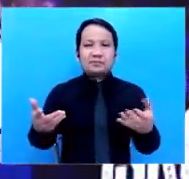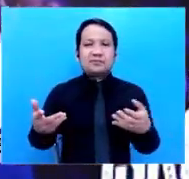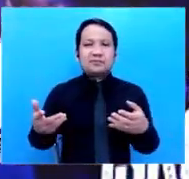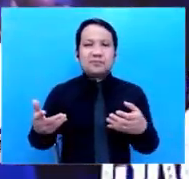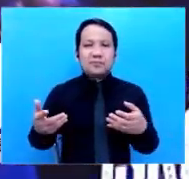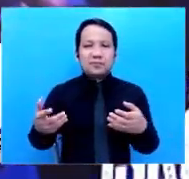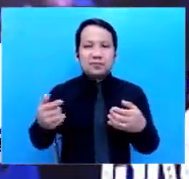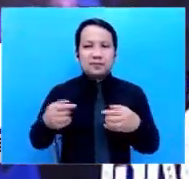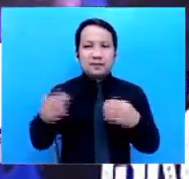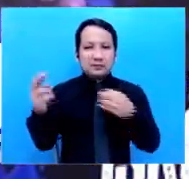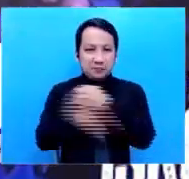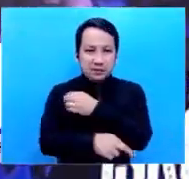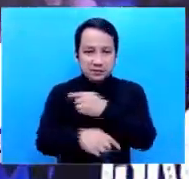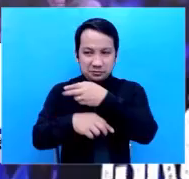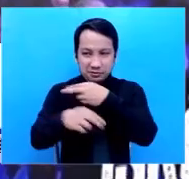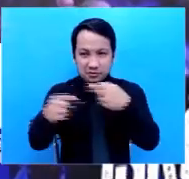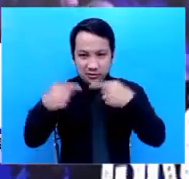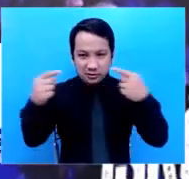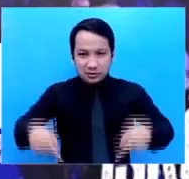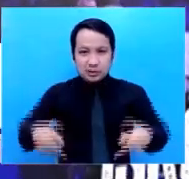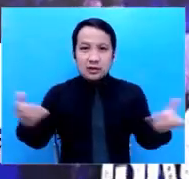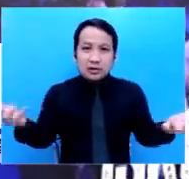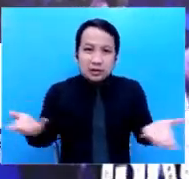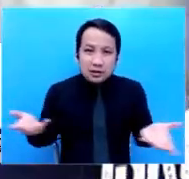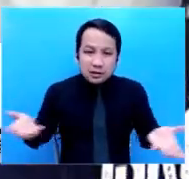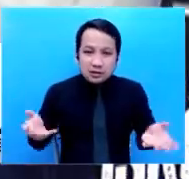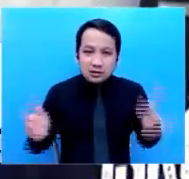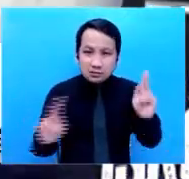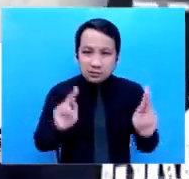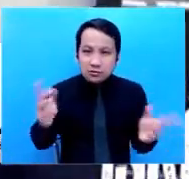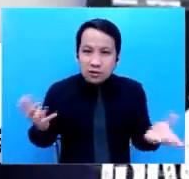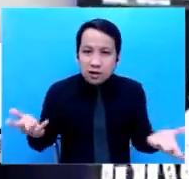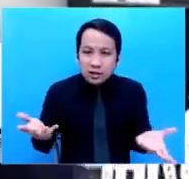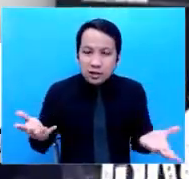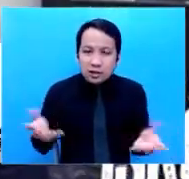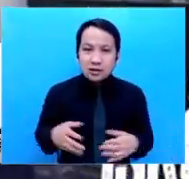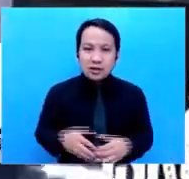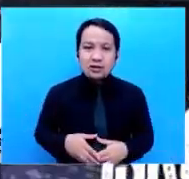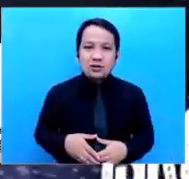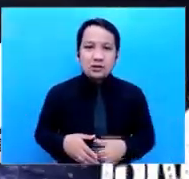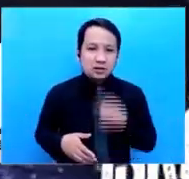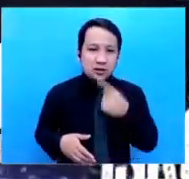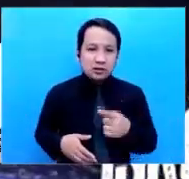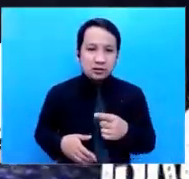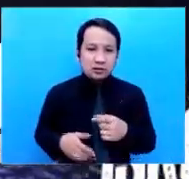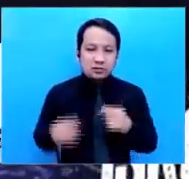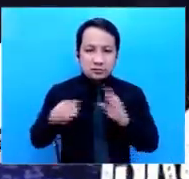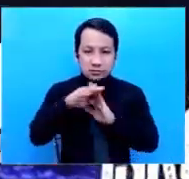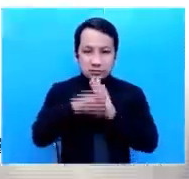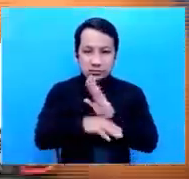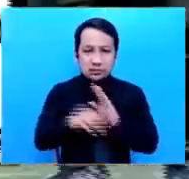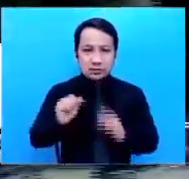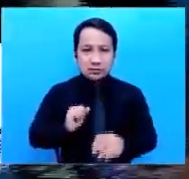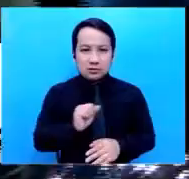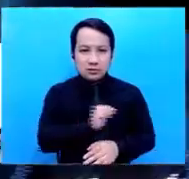Mag-iiganti. Nasaan ang tao doon? Kasama rin Isko ang kanyang senatorial slate.